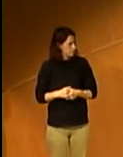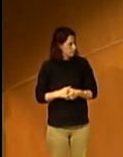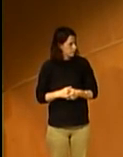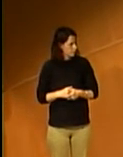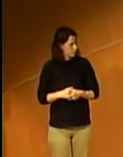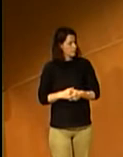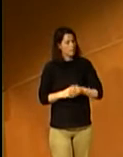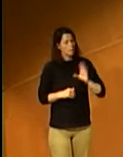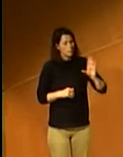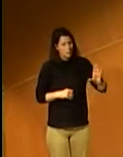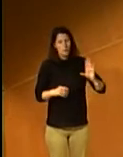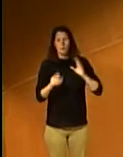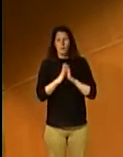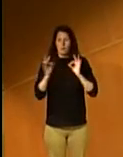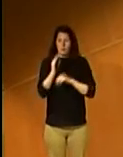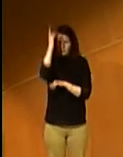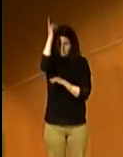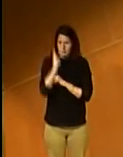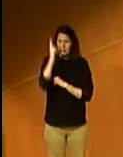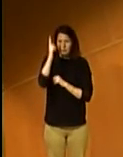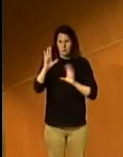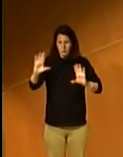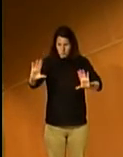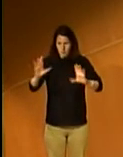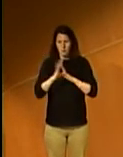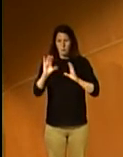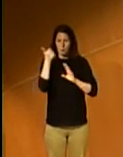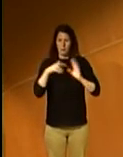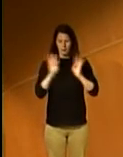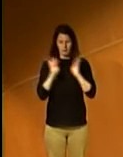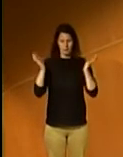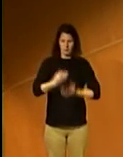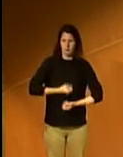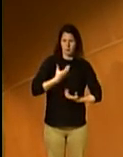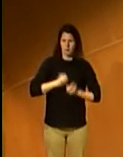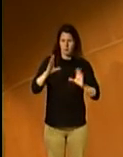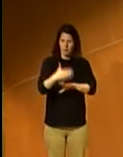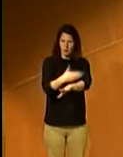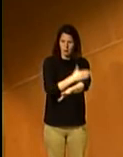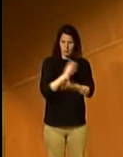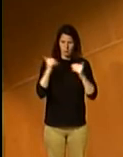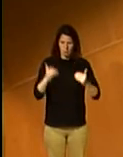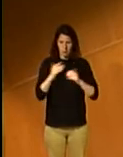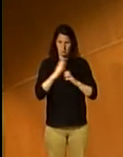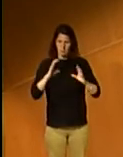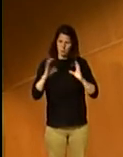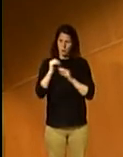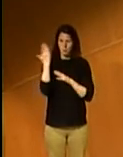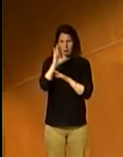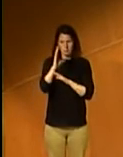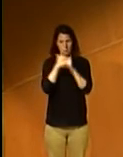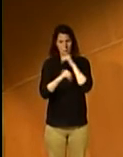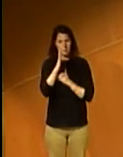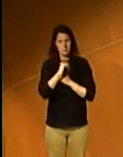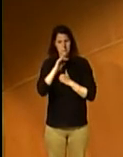Voilà, alors avant de commencer à proprement parler la première table ronde, je vais essayer un peu de présenter l'après-midi